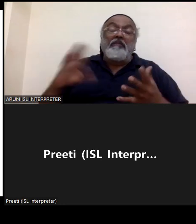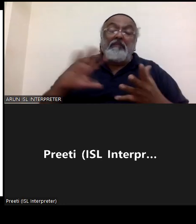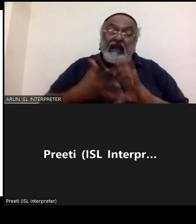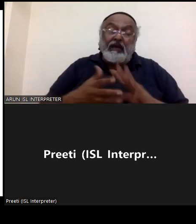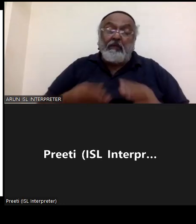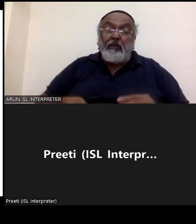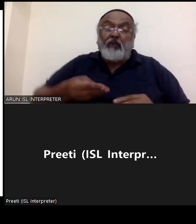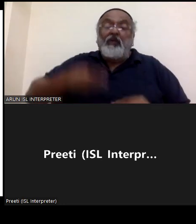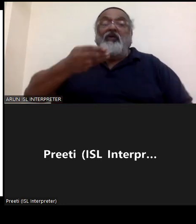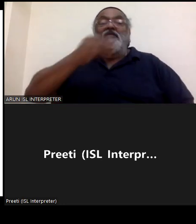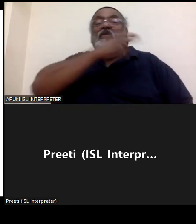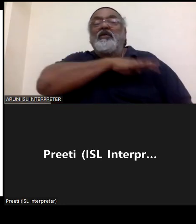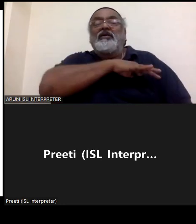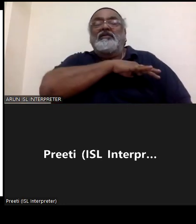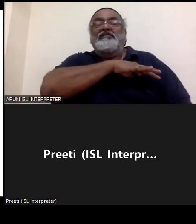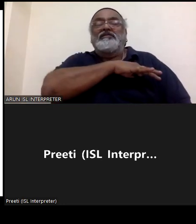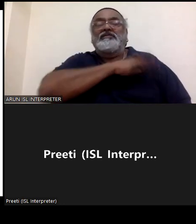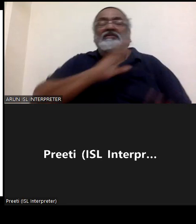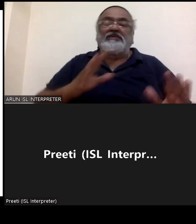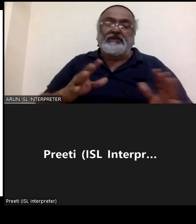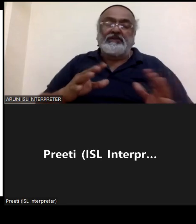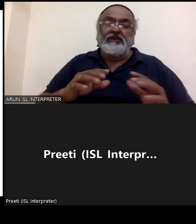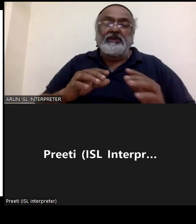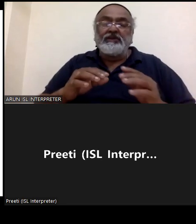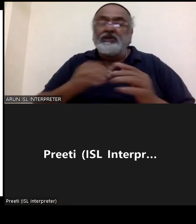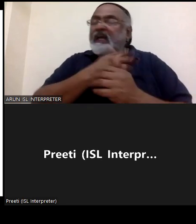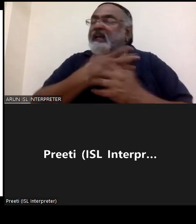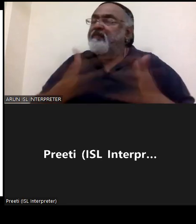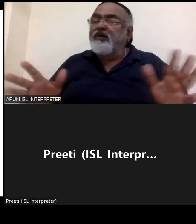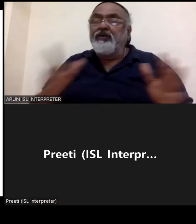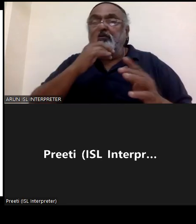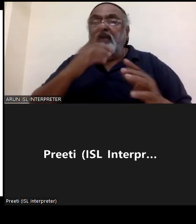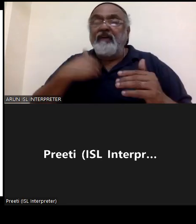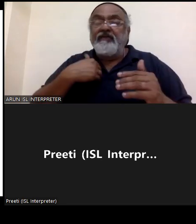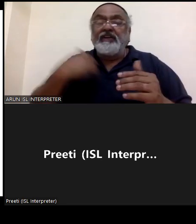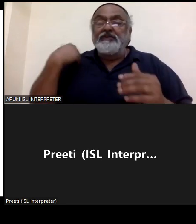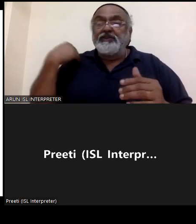And to do that, it's important that everyone holding responsibility